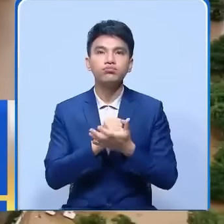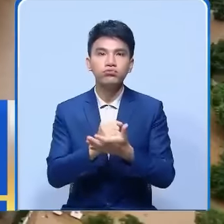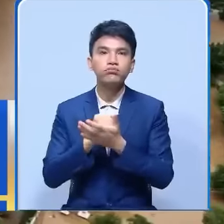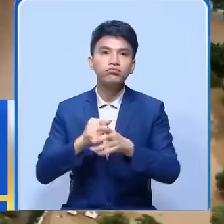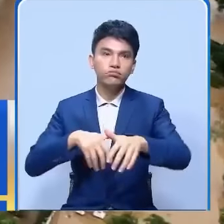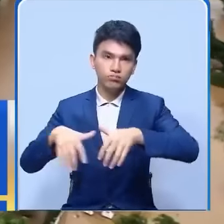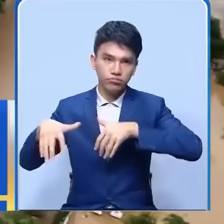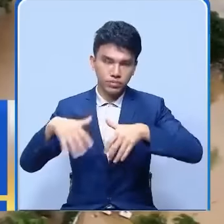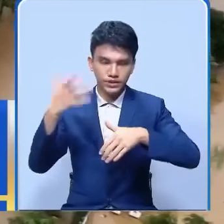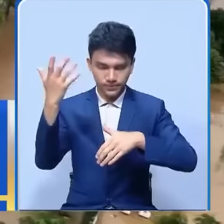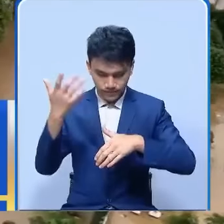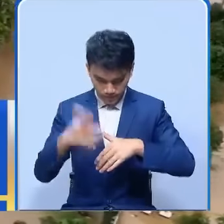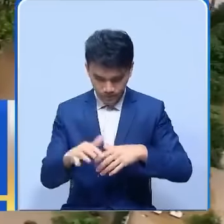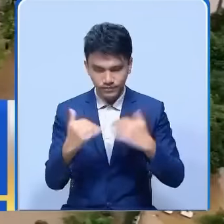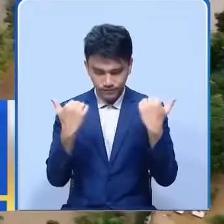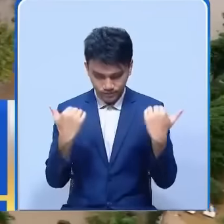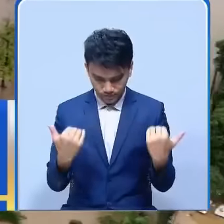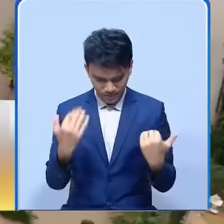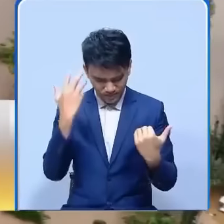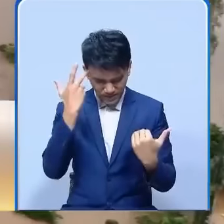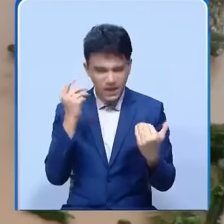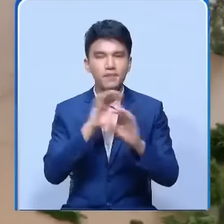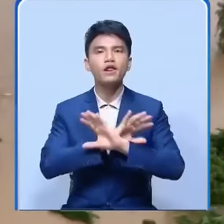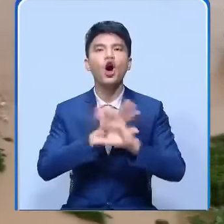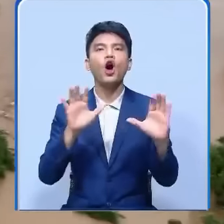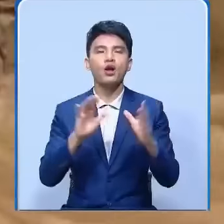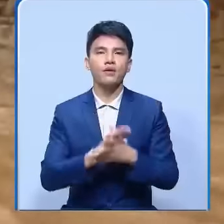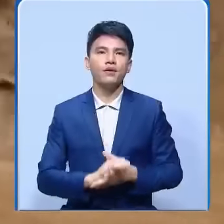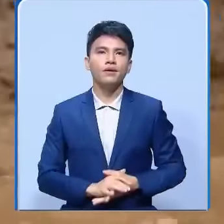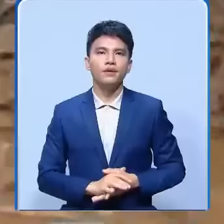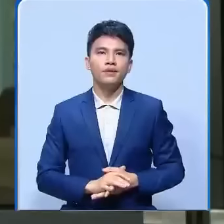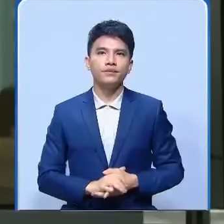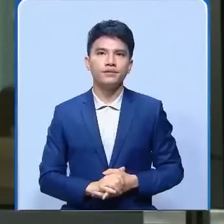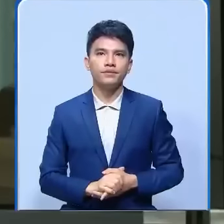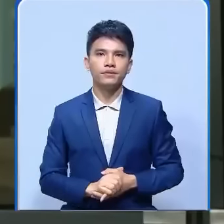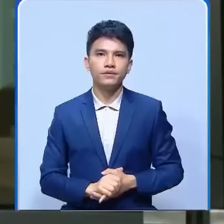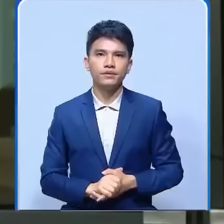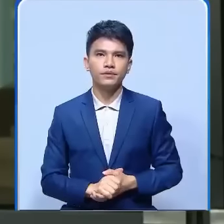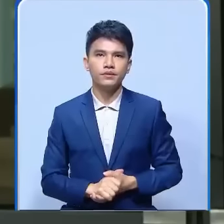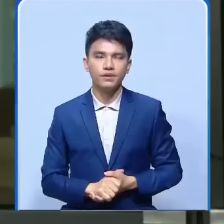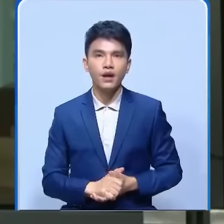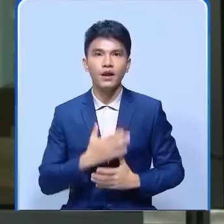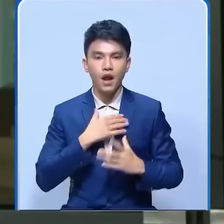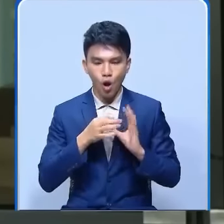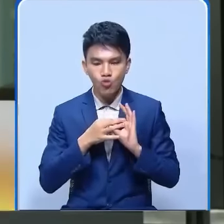ประชาชนแล้วจึงคลายกังวลขึ้นค่ะ เราก็ได้แต่แสดงความห่วงใย